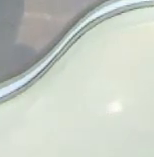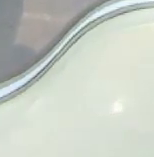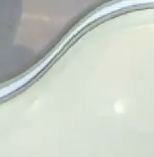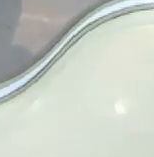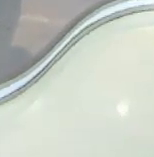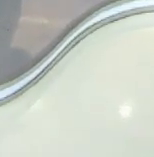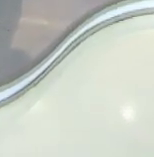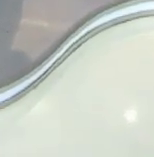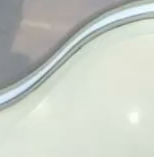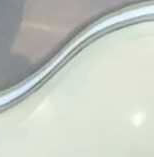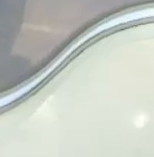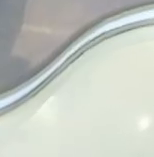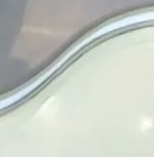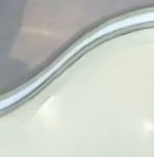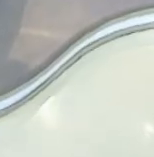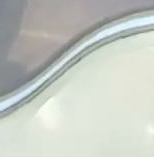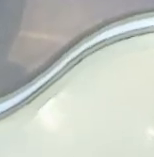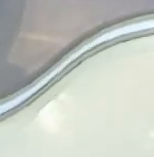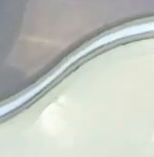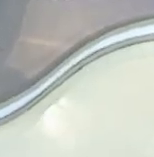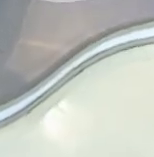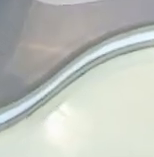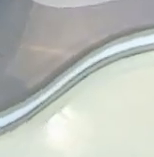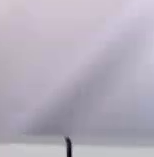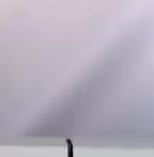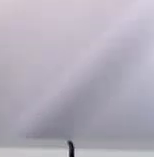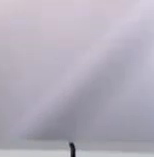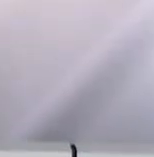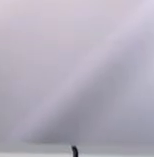Magandang gabi po, Luzon, Visayas at Mindanao.